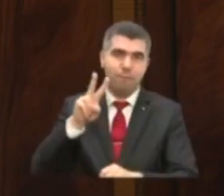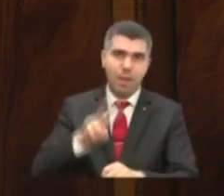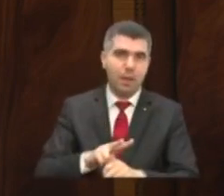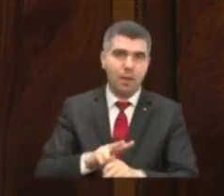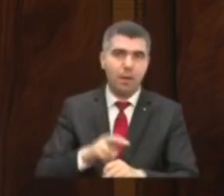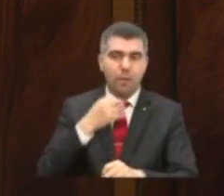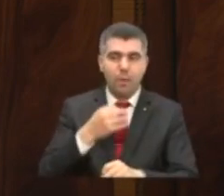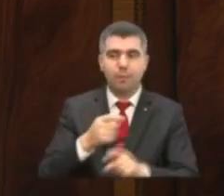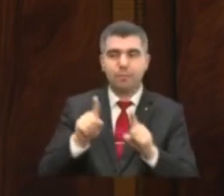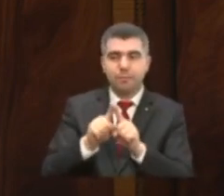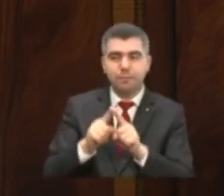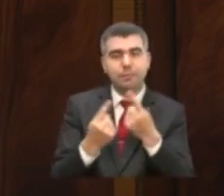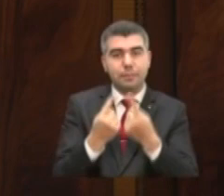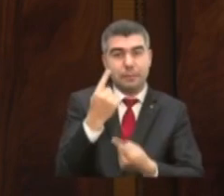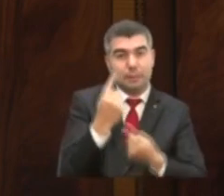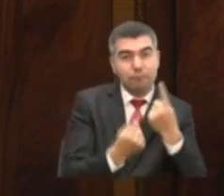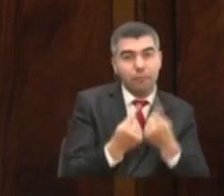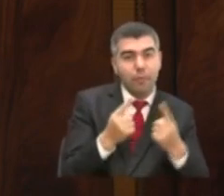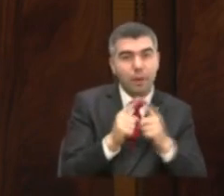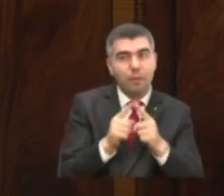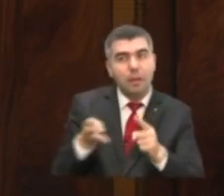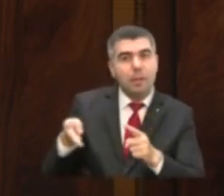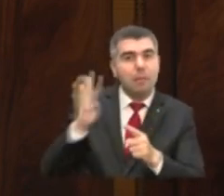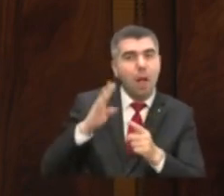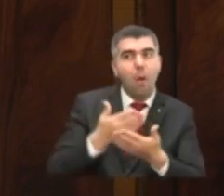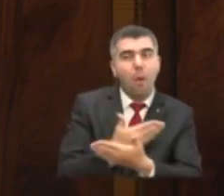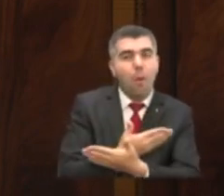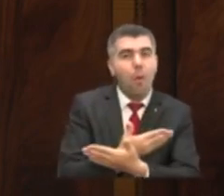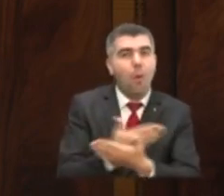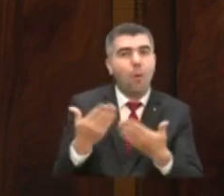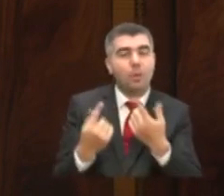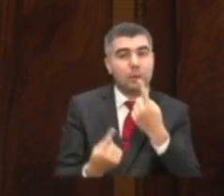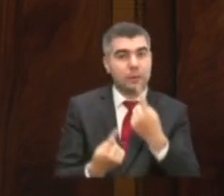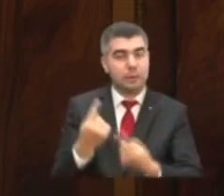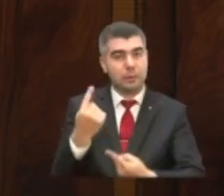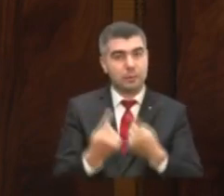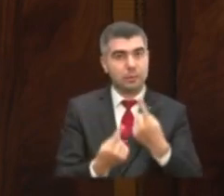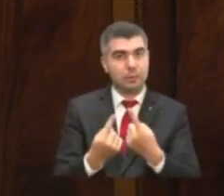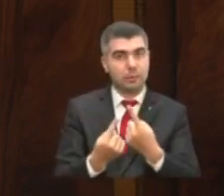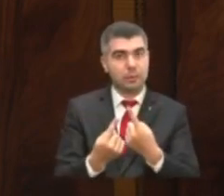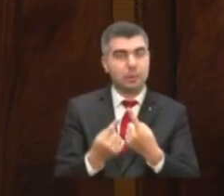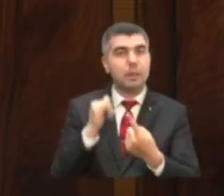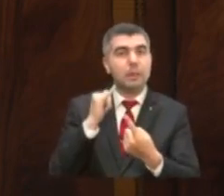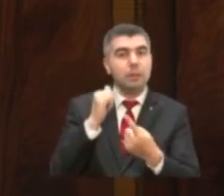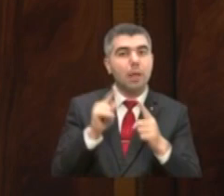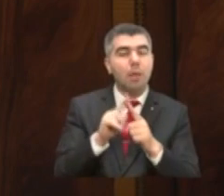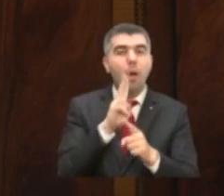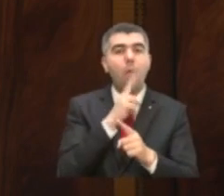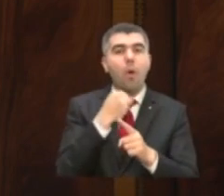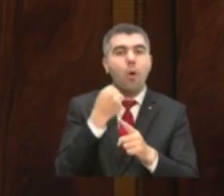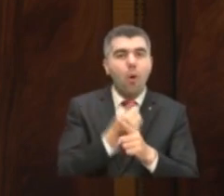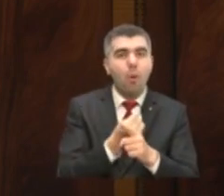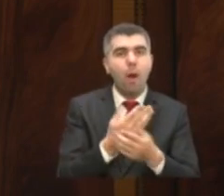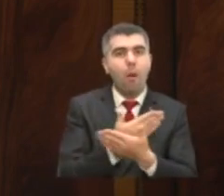القاعة وعلى مرأى ومسمع المغاربة دائما ما تزايدتم على أنفسكم وعلى الكل أن حكومتكم اجتماعية بالدرجة